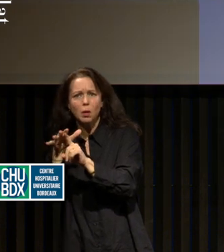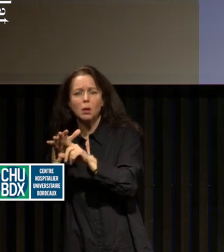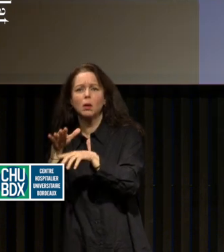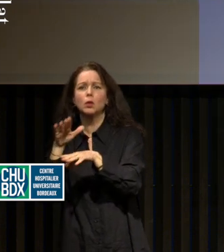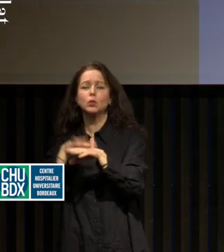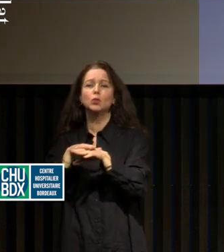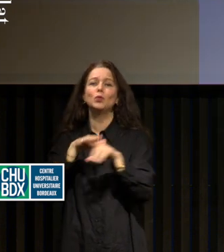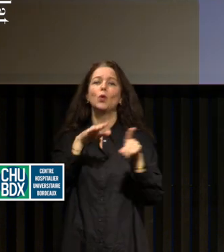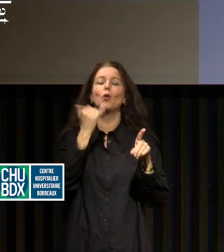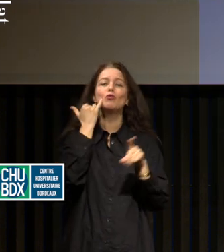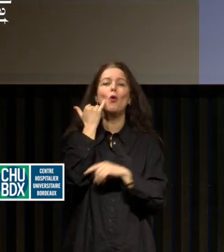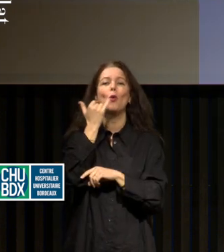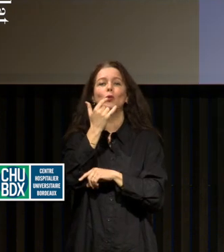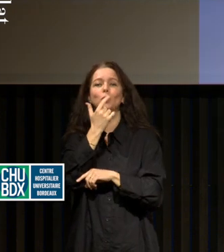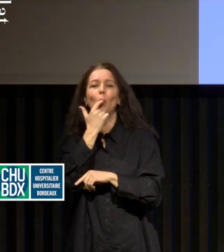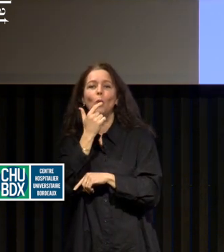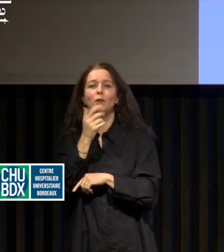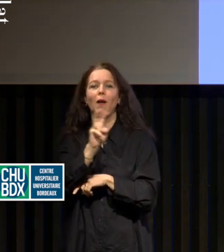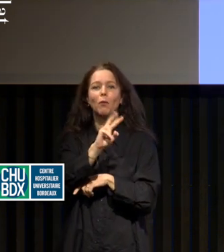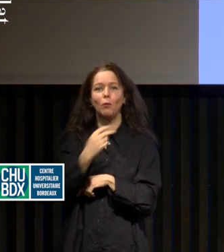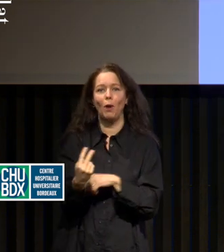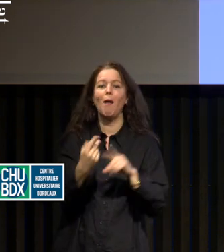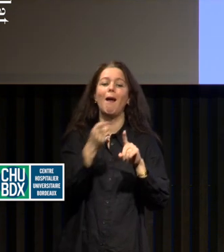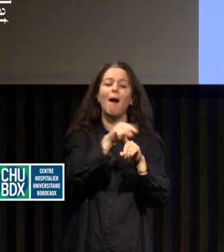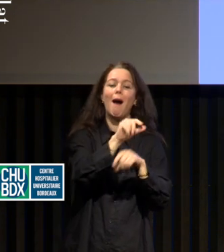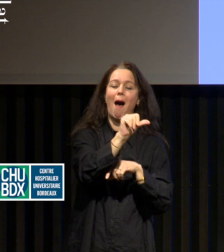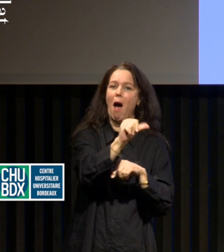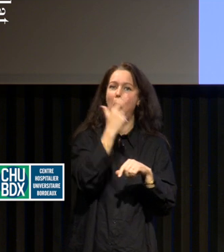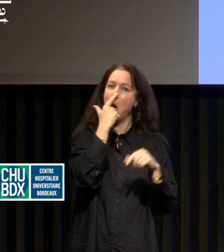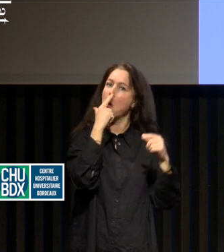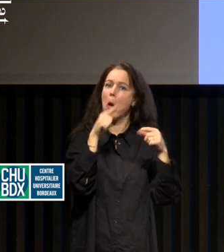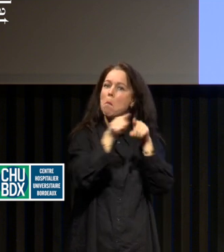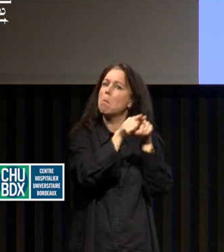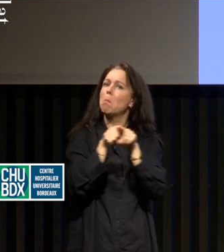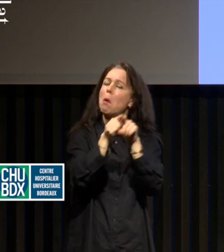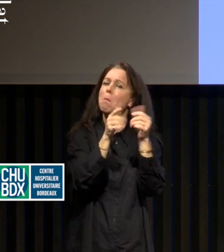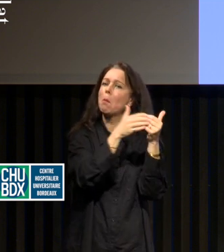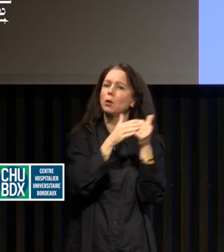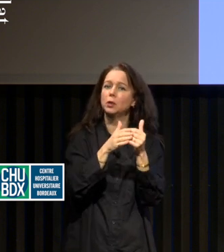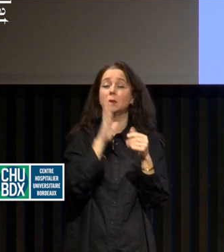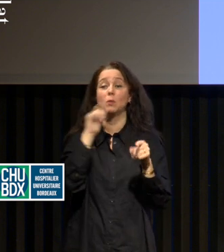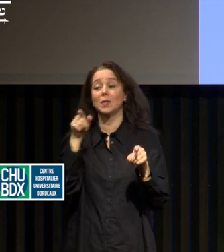les jaunes, les rouges, les verts et les violets est à peu près la même dans l'écosystème A. Et c'est là où on parle de dysbiose, parce que